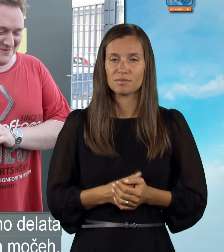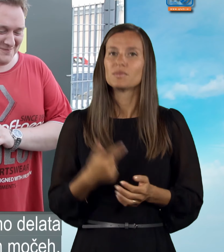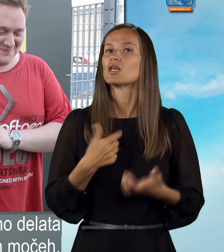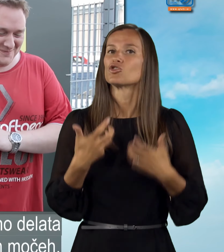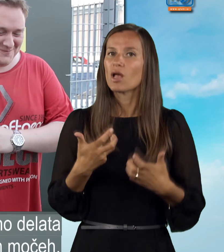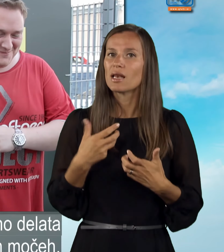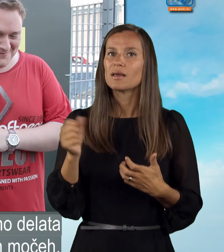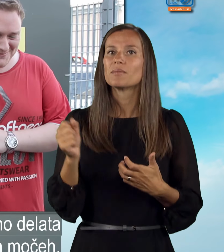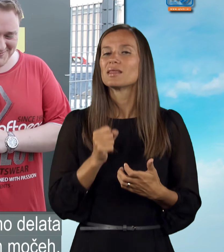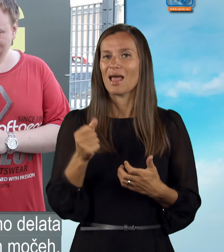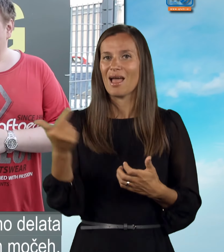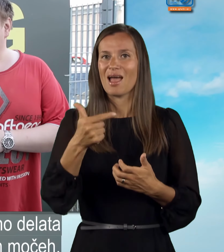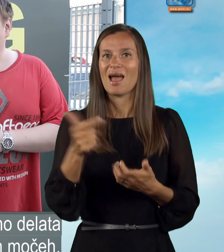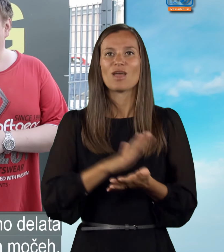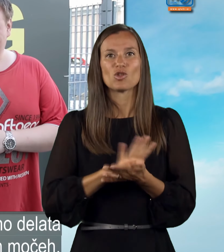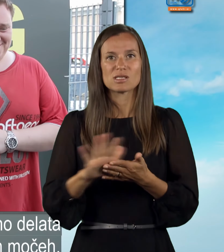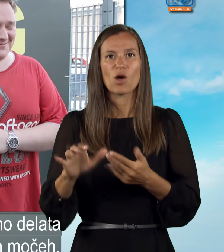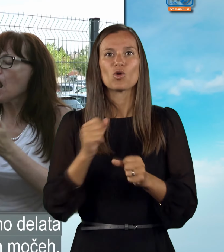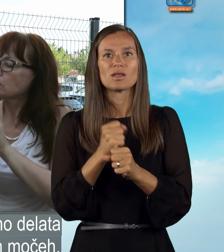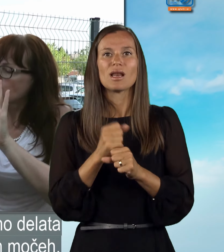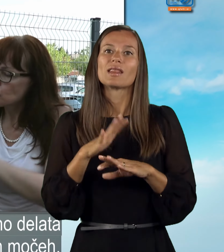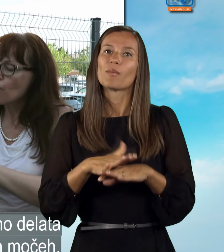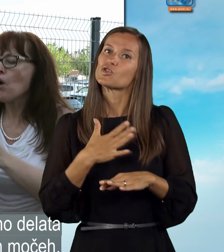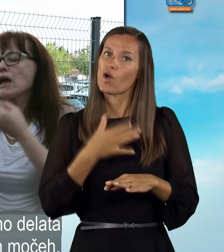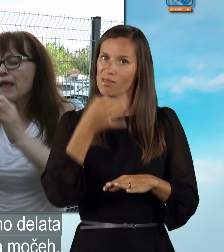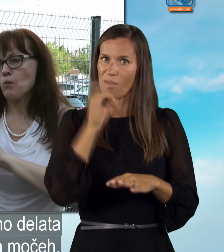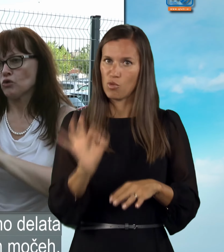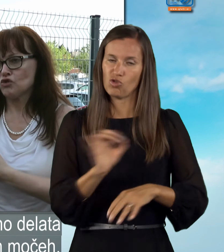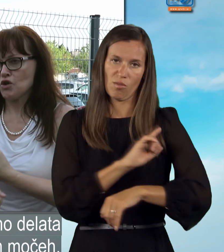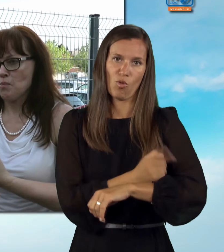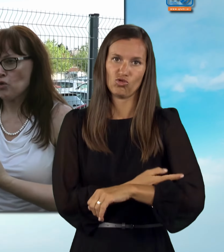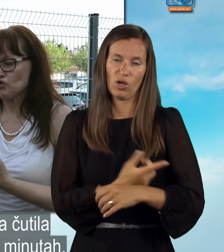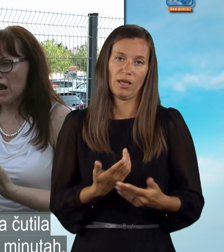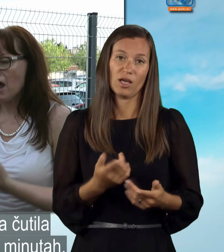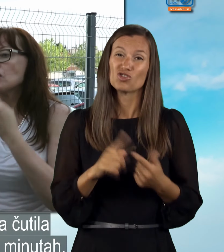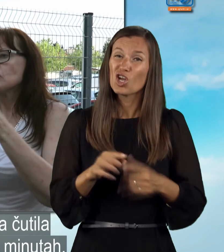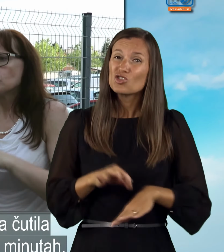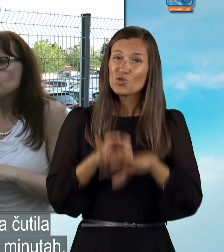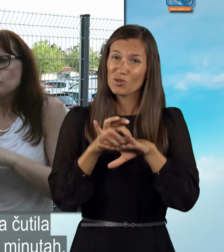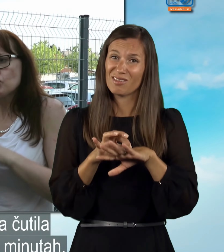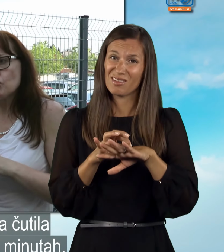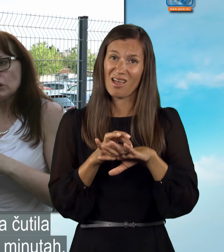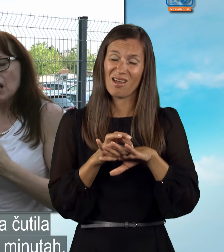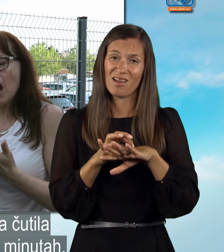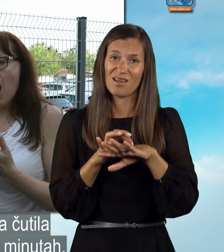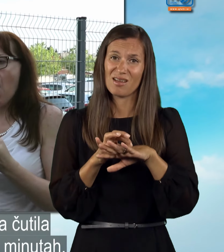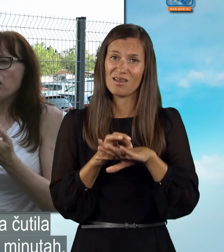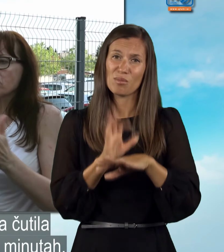Želim, da enostavno delate po svojih najboljših močeh. Se pravi, če boste čutili nekje, da po